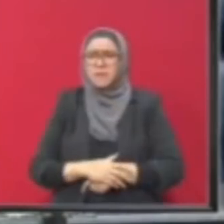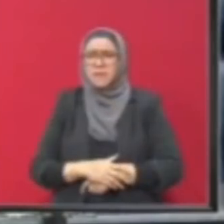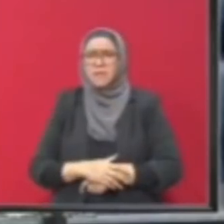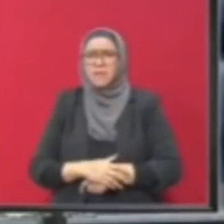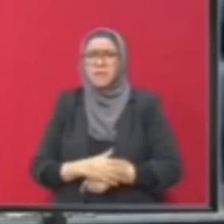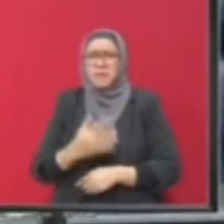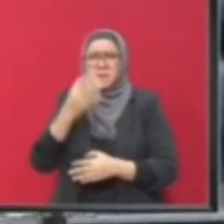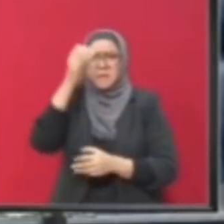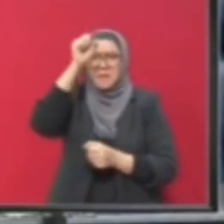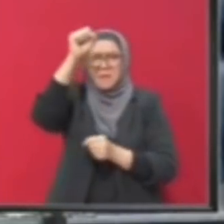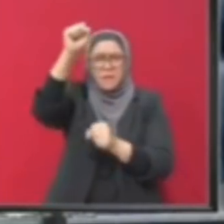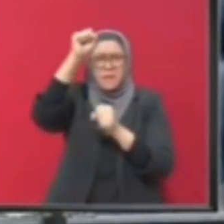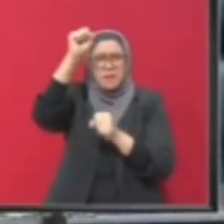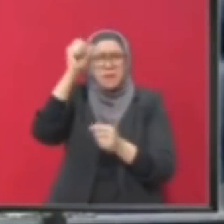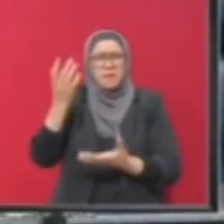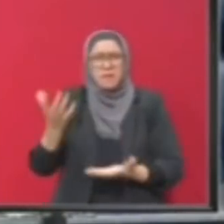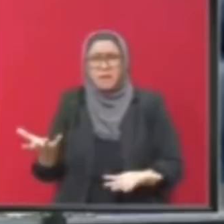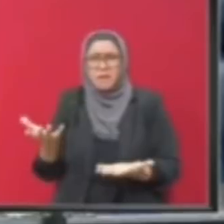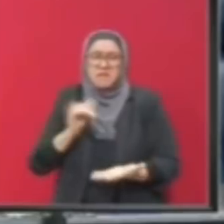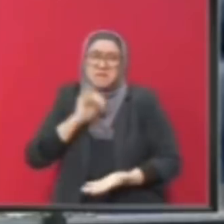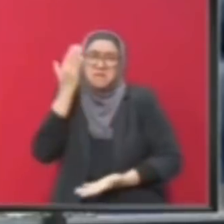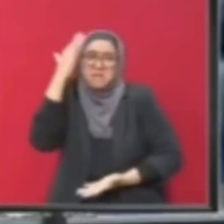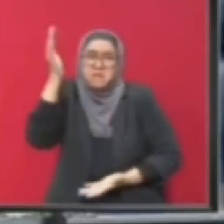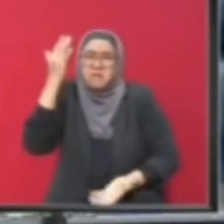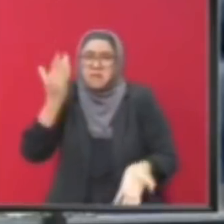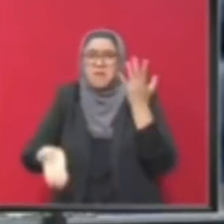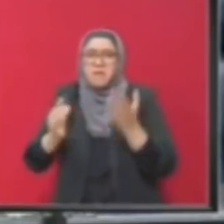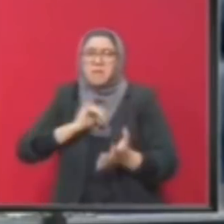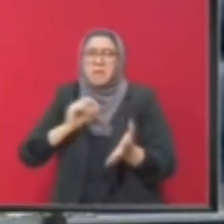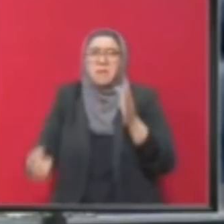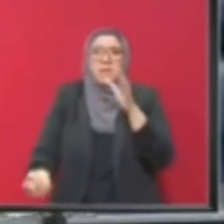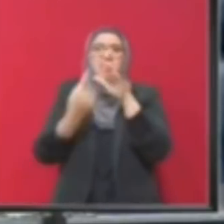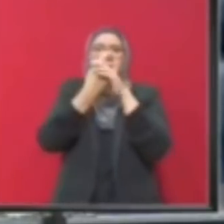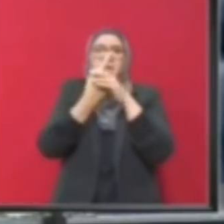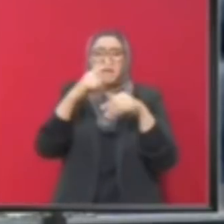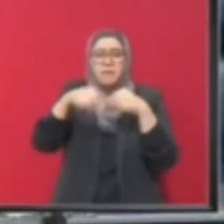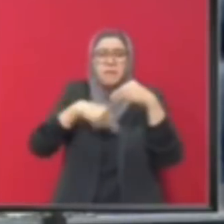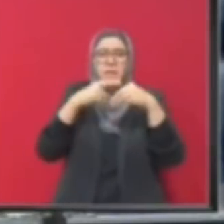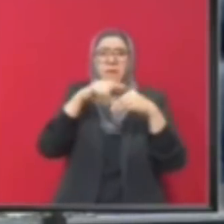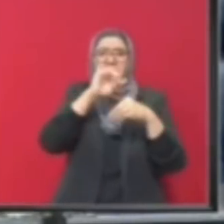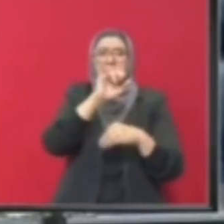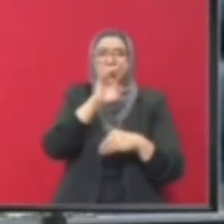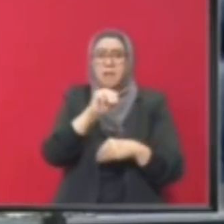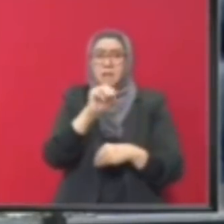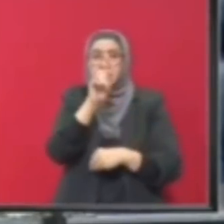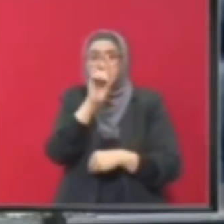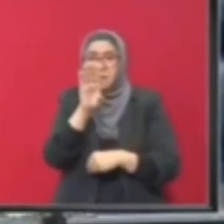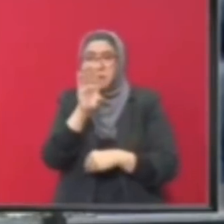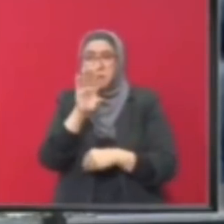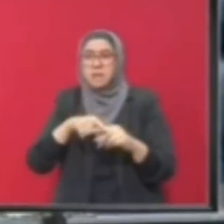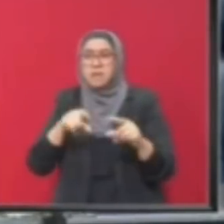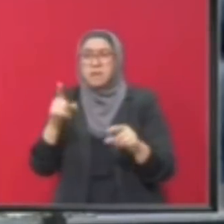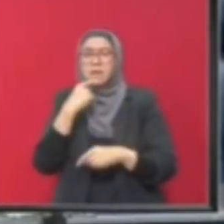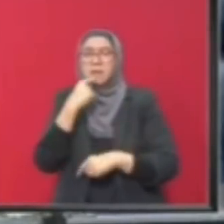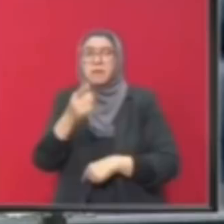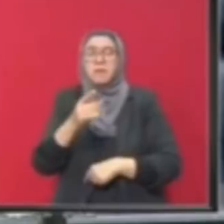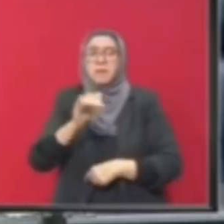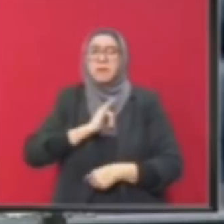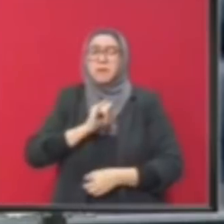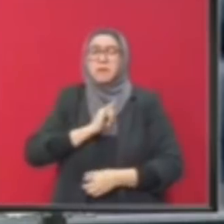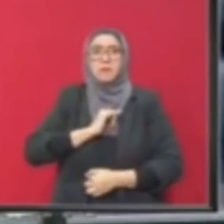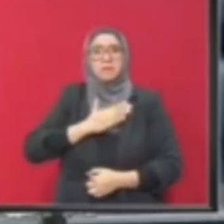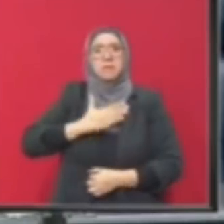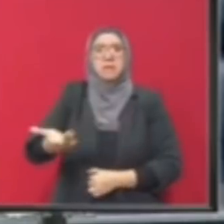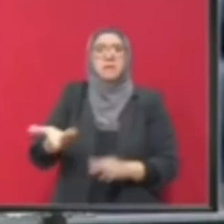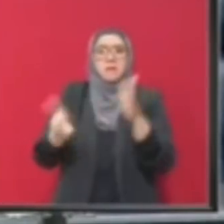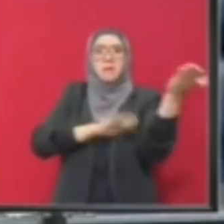dendam ke Sumat dia. Saya tak tahu, mungkinlah kena saya bangkit tentang 1MDB membangkitkan bahawa saya sanggup mati oleh kena COVID. Saya bukan